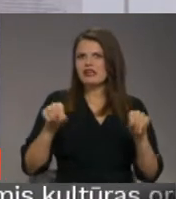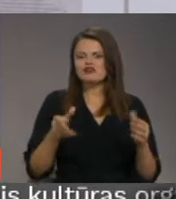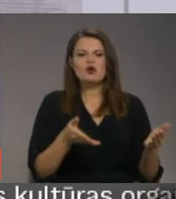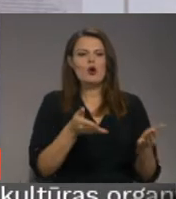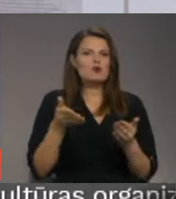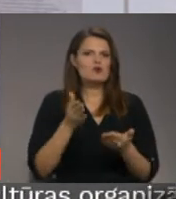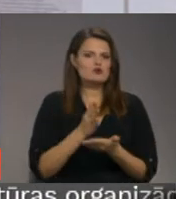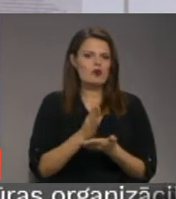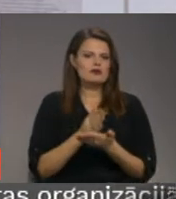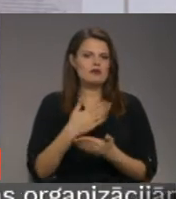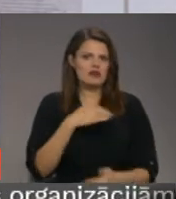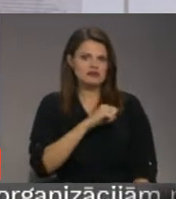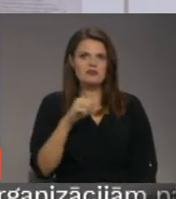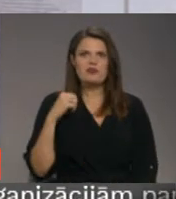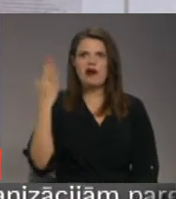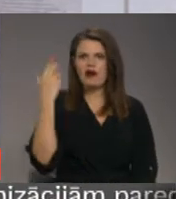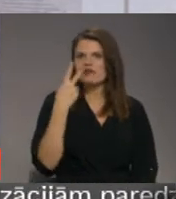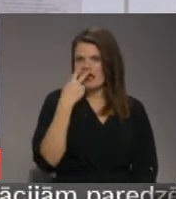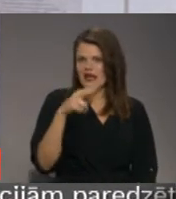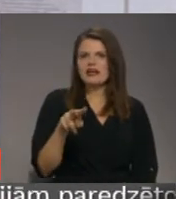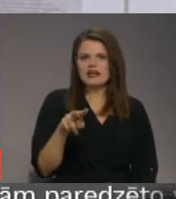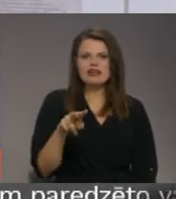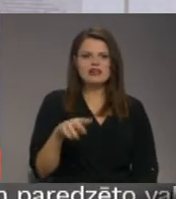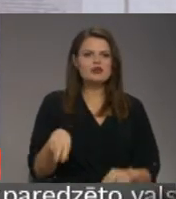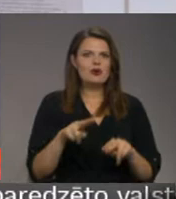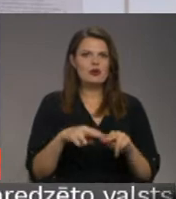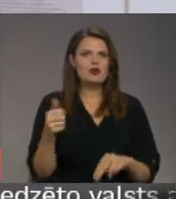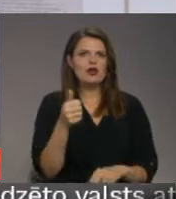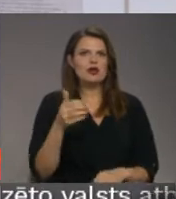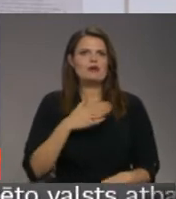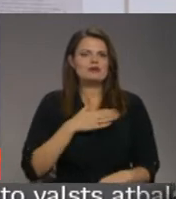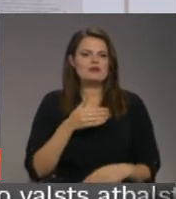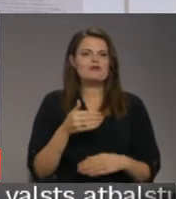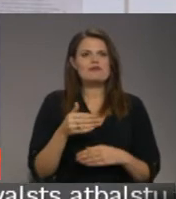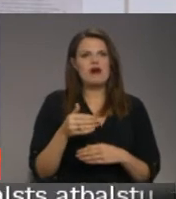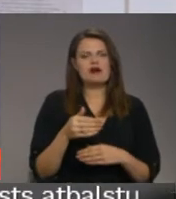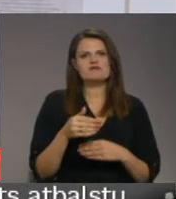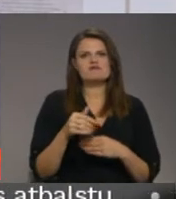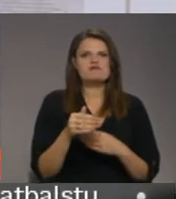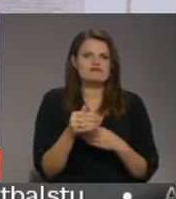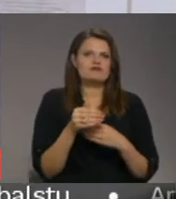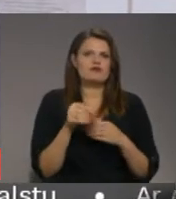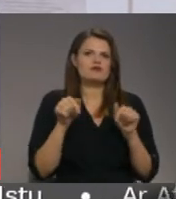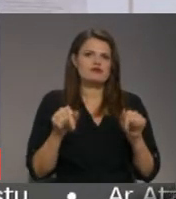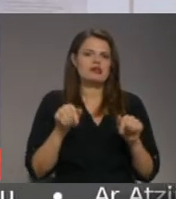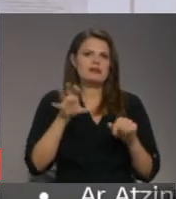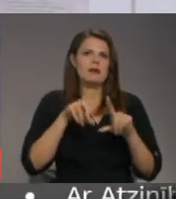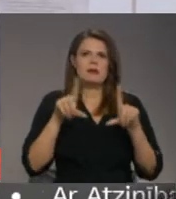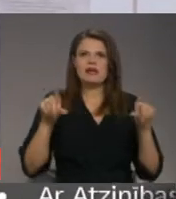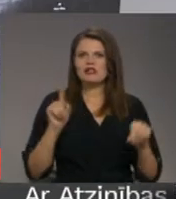kuru notikumus es pati esmu redzējusi. Un īpaši man tuva ir viena no šīm fotogrāfijām, un tas ir